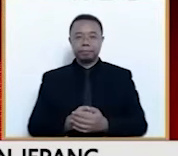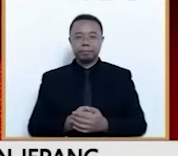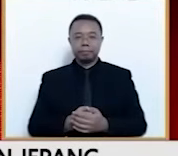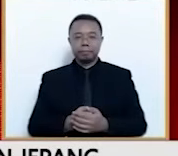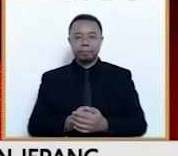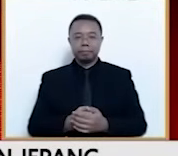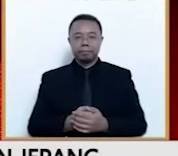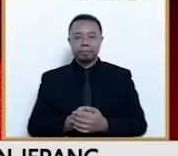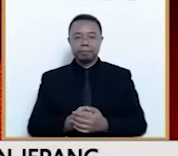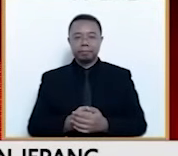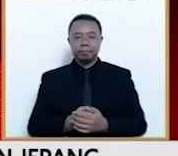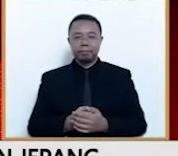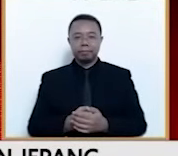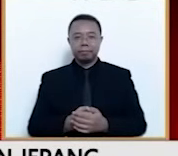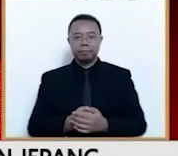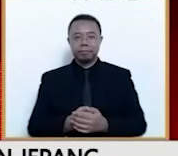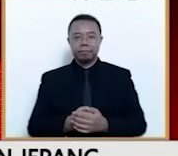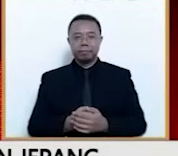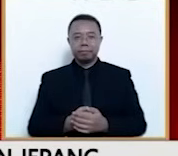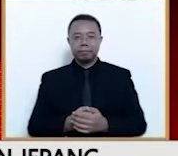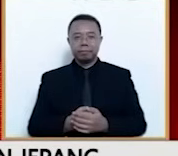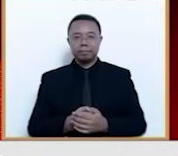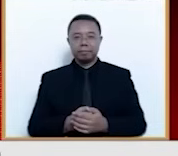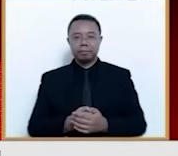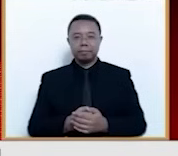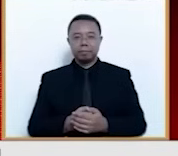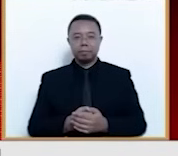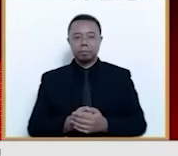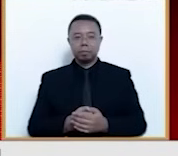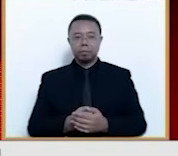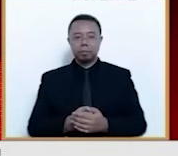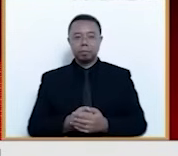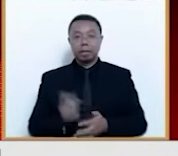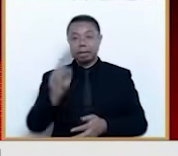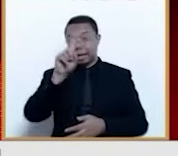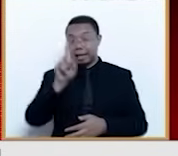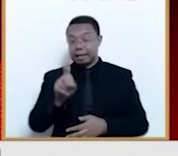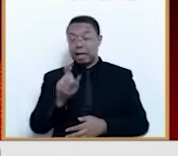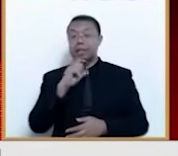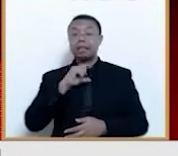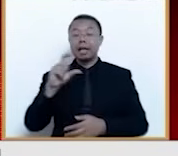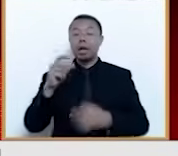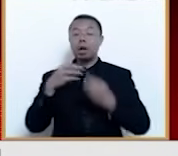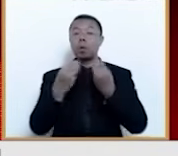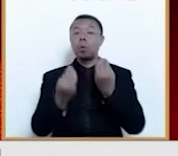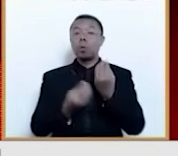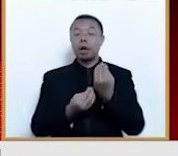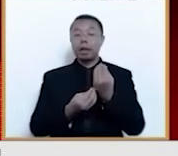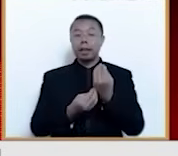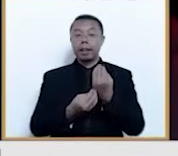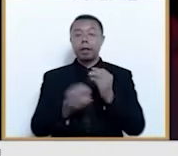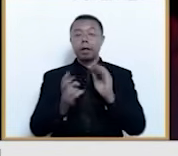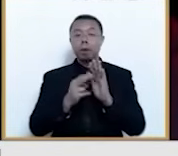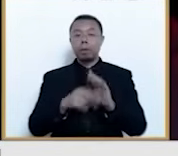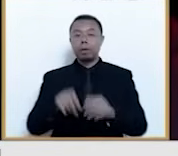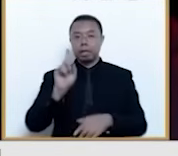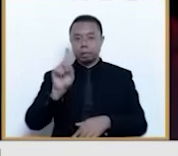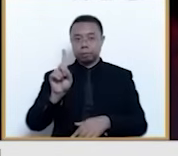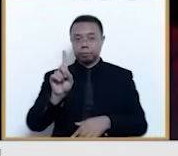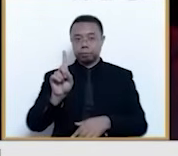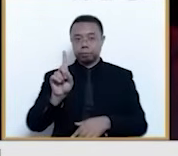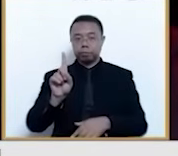ini sebanyak satu kali. Baik, pertanyaan untuk calon wakil gubernur nomor urut